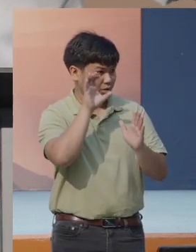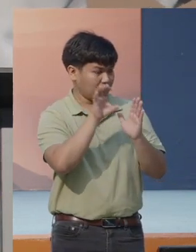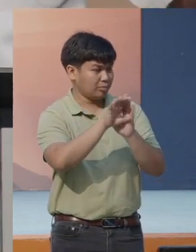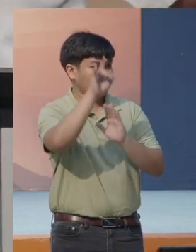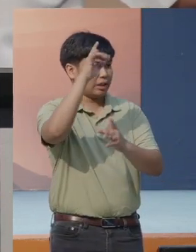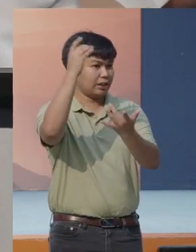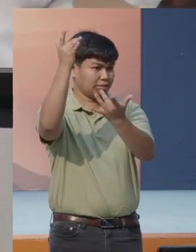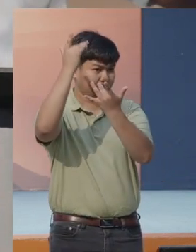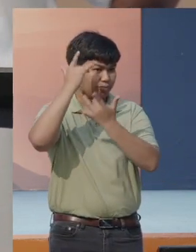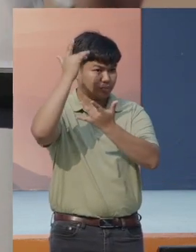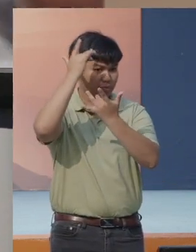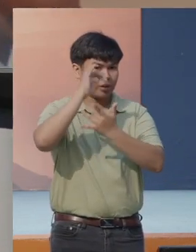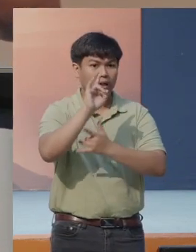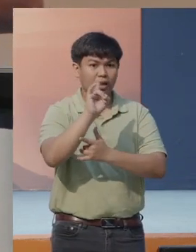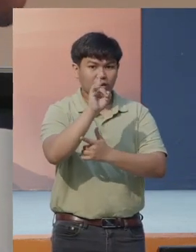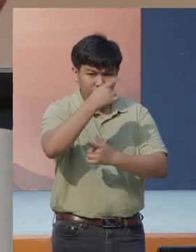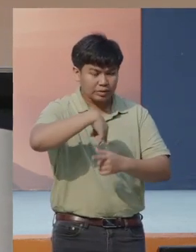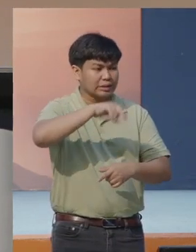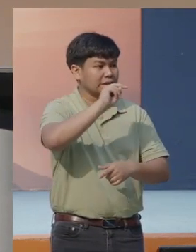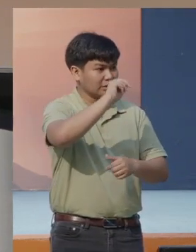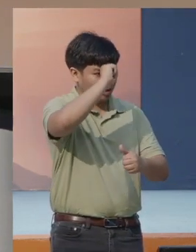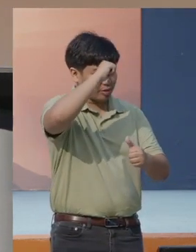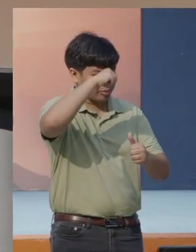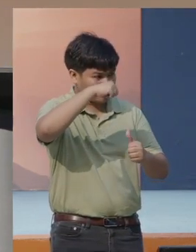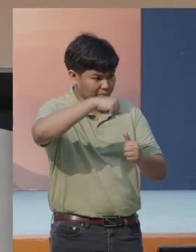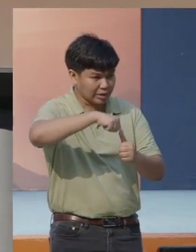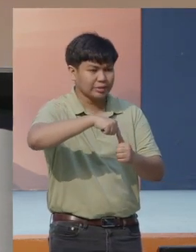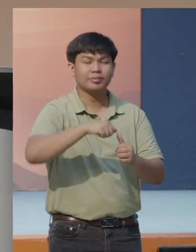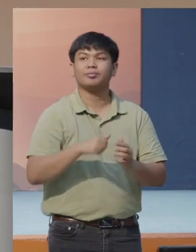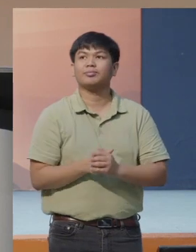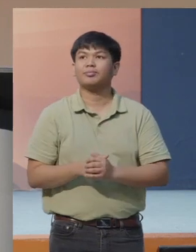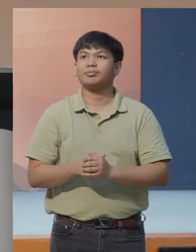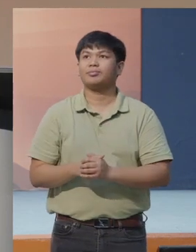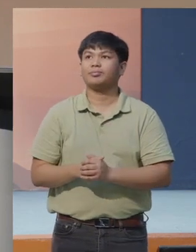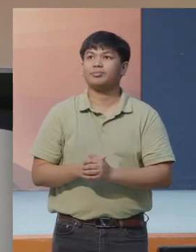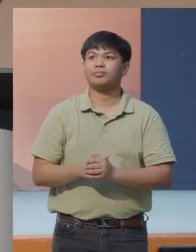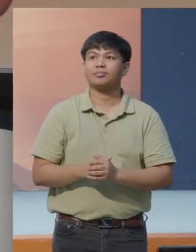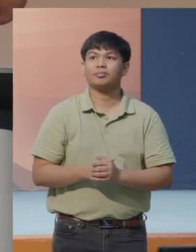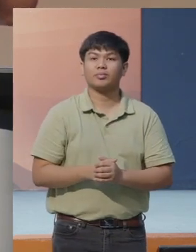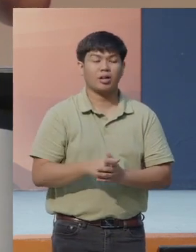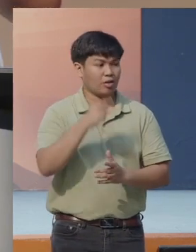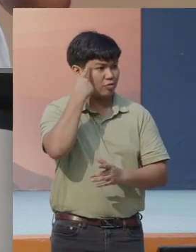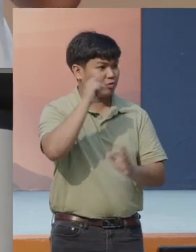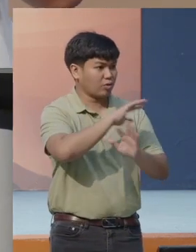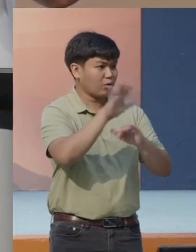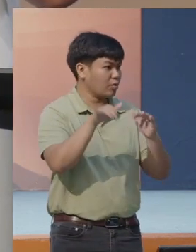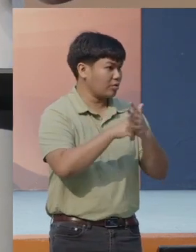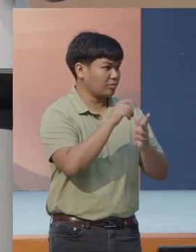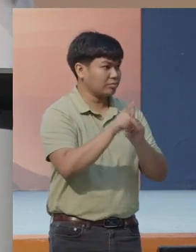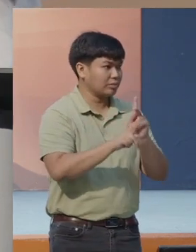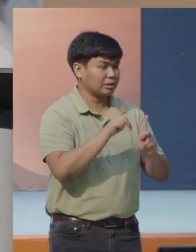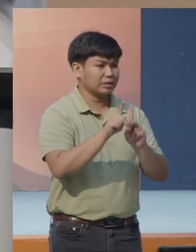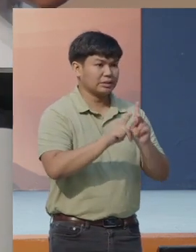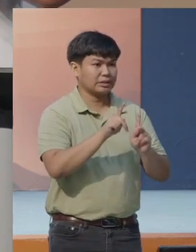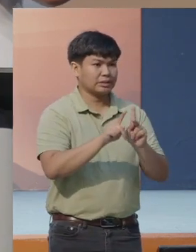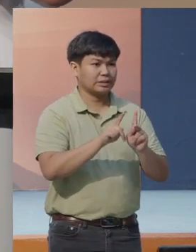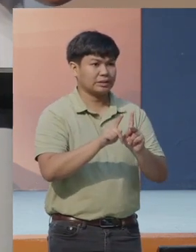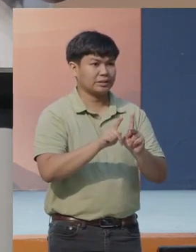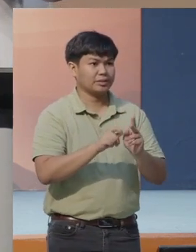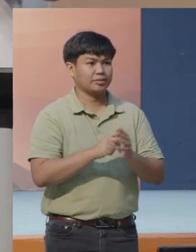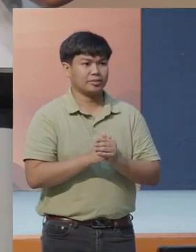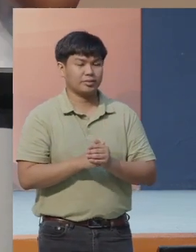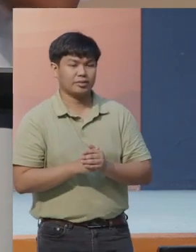na gusto kong maalala natin ng maigi. No? Dahil para sa lahat na tatakbo sa